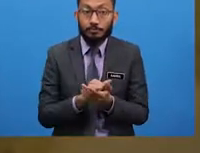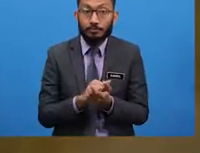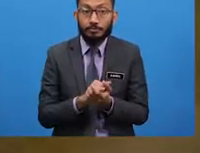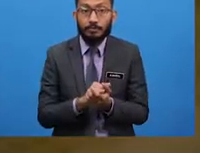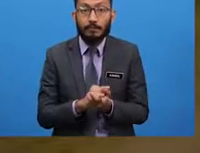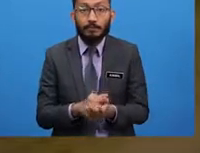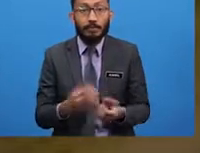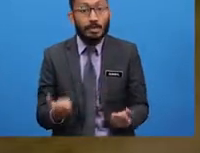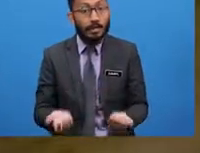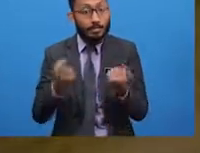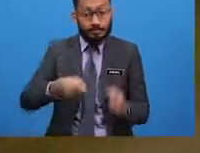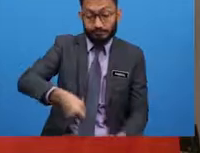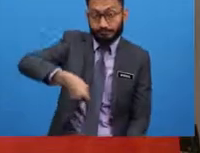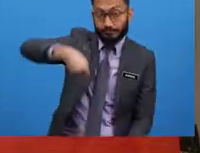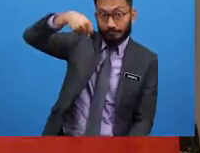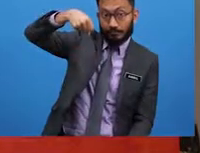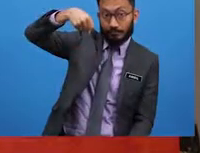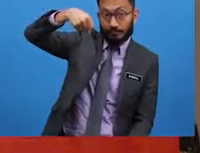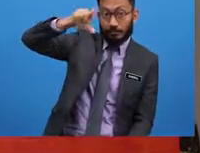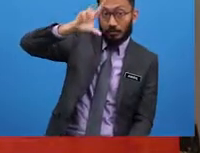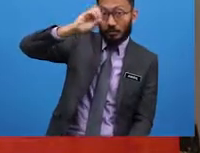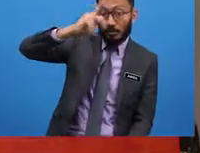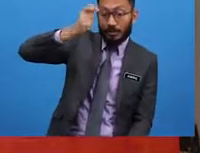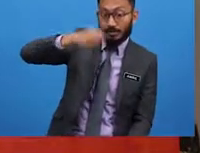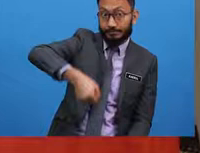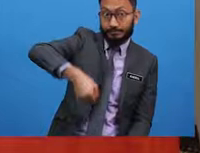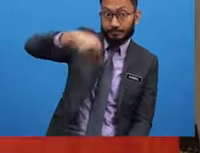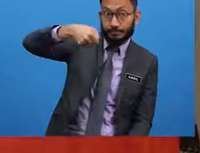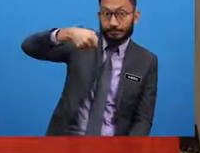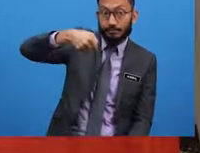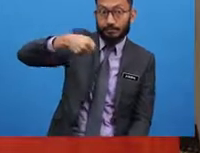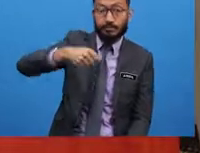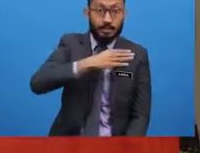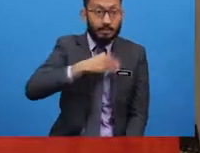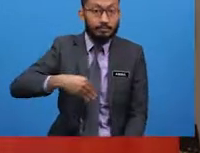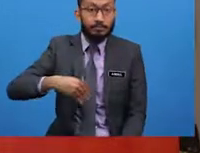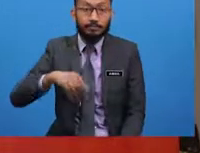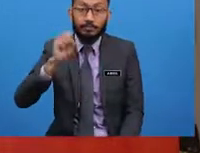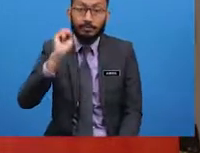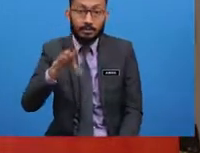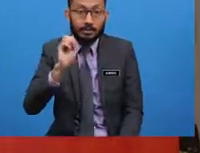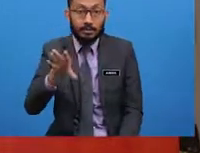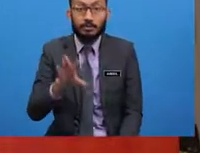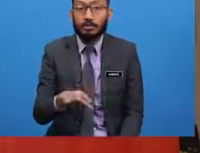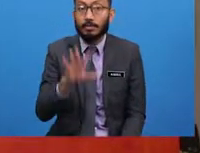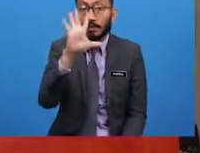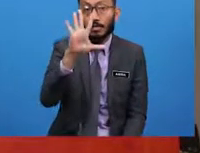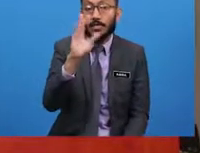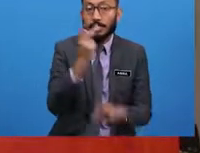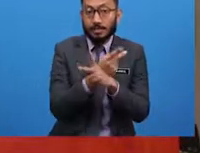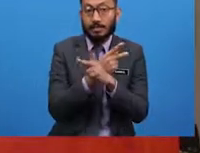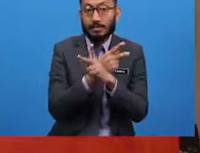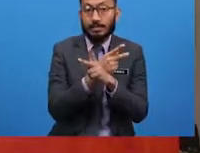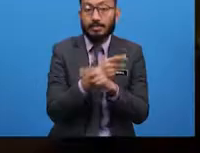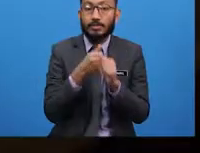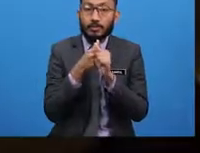angkat blok batik terap yang telah direndam tadi dan renjaskan sekurang-kurangnya 5 kali mengikut kesesuaian saiz